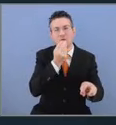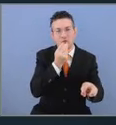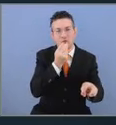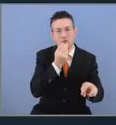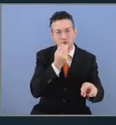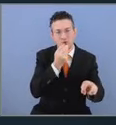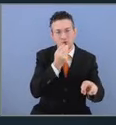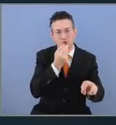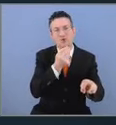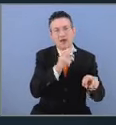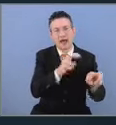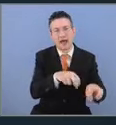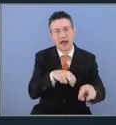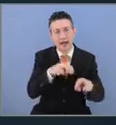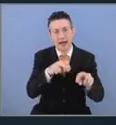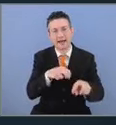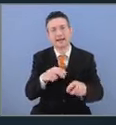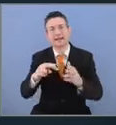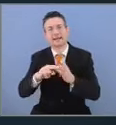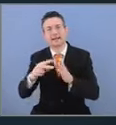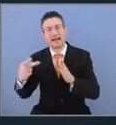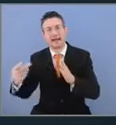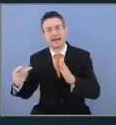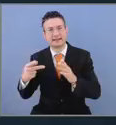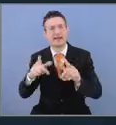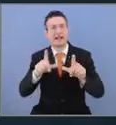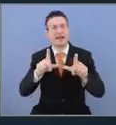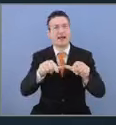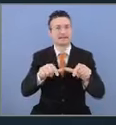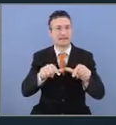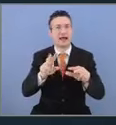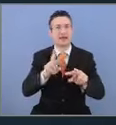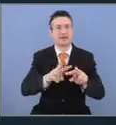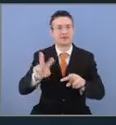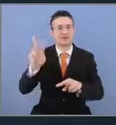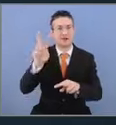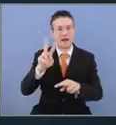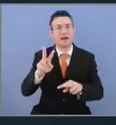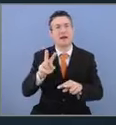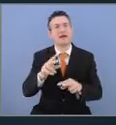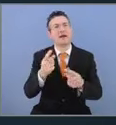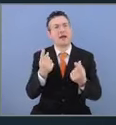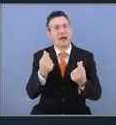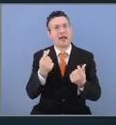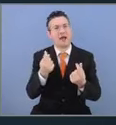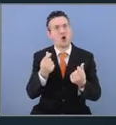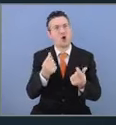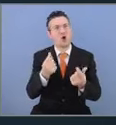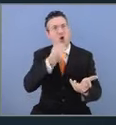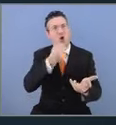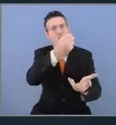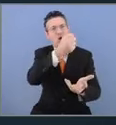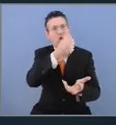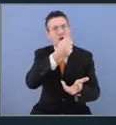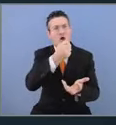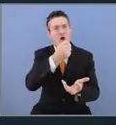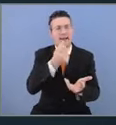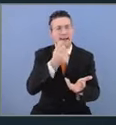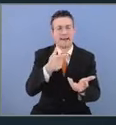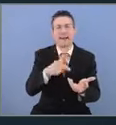momento, diciamo, di attesi, grandi fondi, grandi risorse economiche, si perda un po' il filo degli